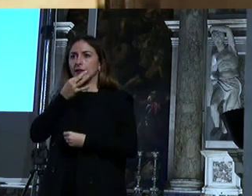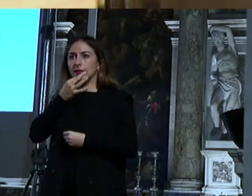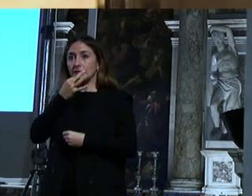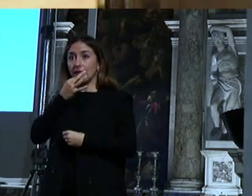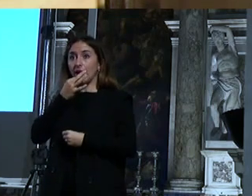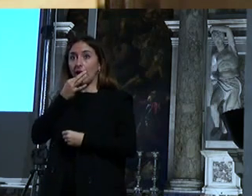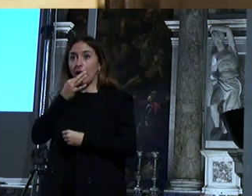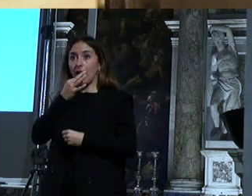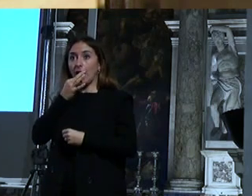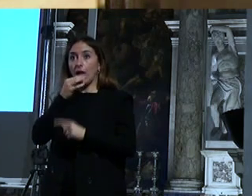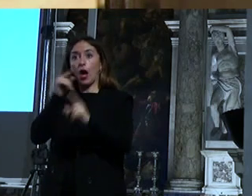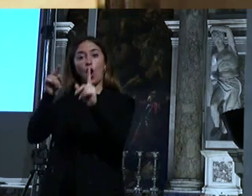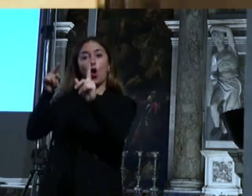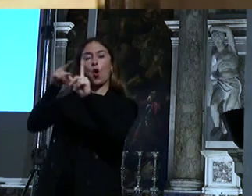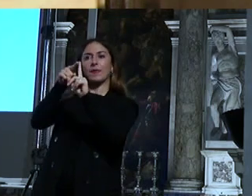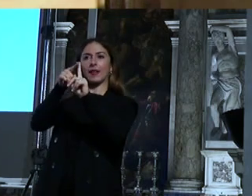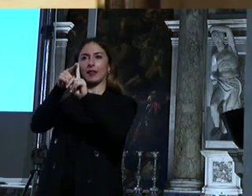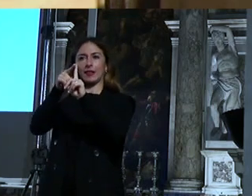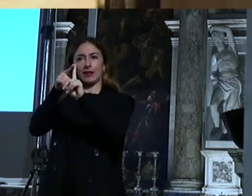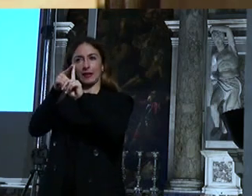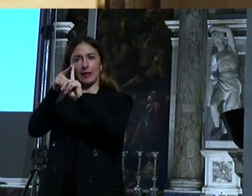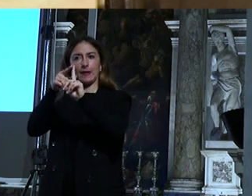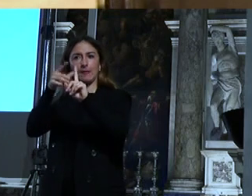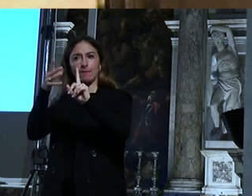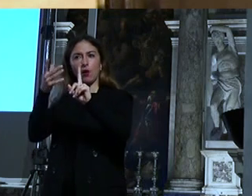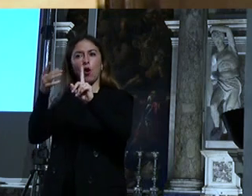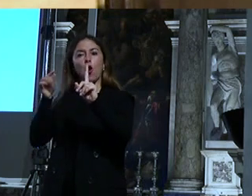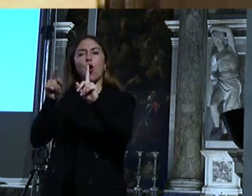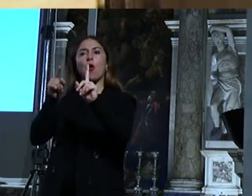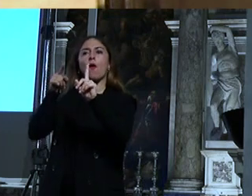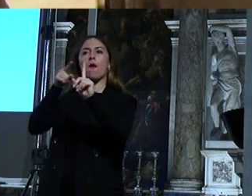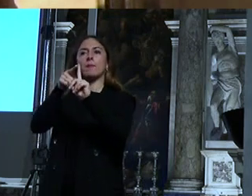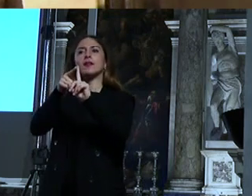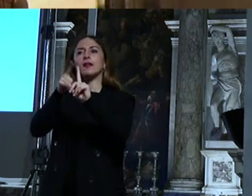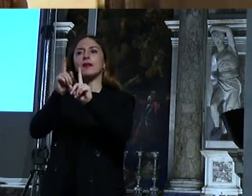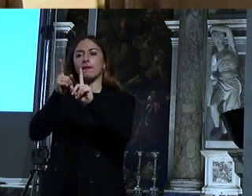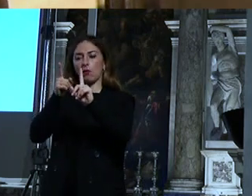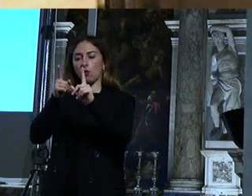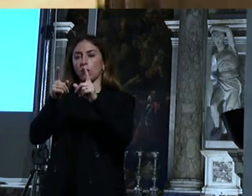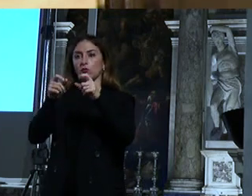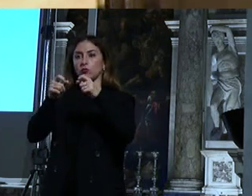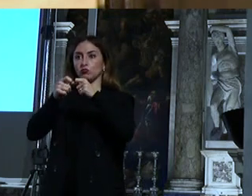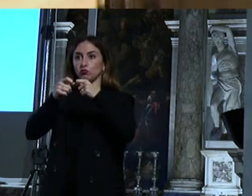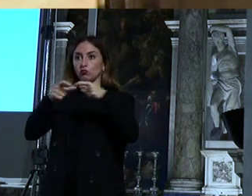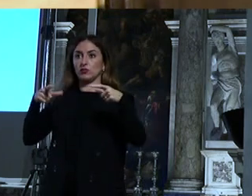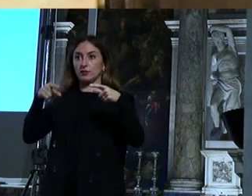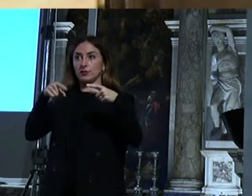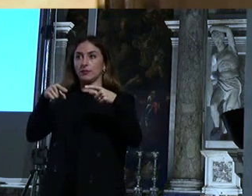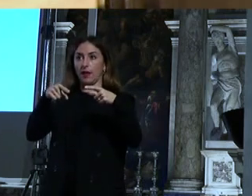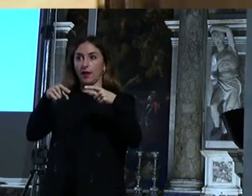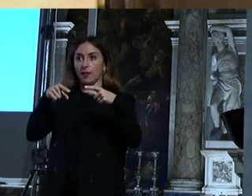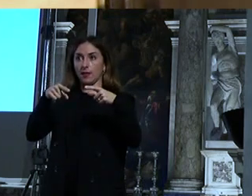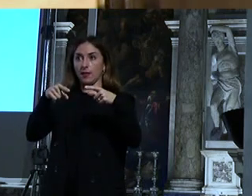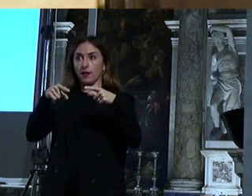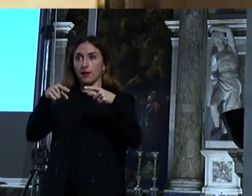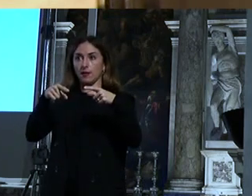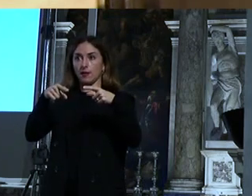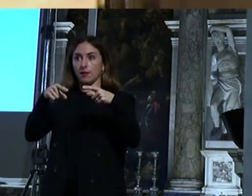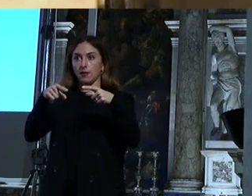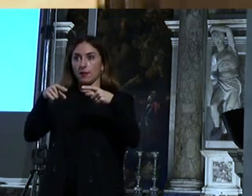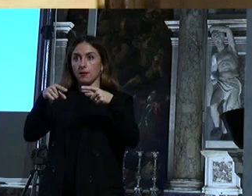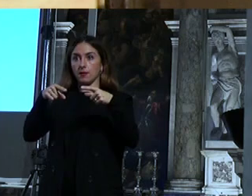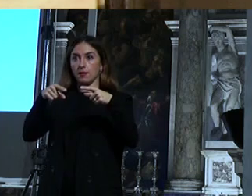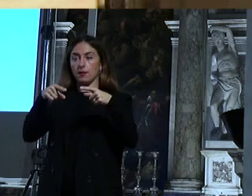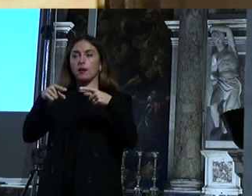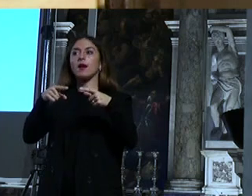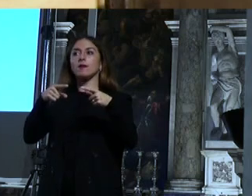raggiungere l'obiettivo di riportare la nostra città anche attraverso anche e soprattutto, per quanto mi